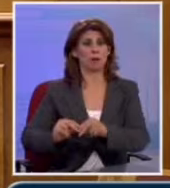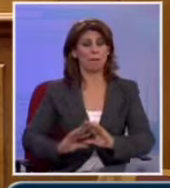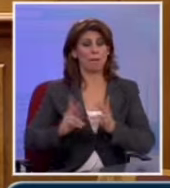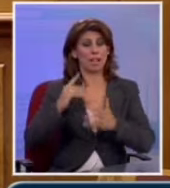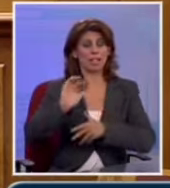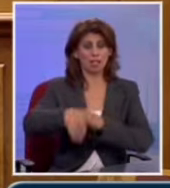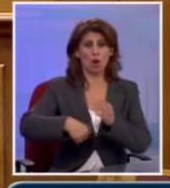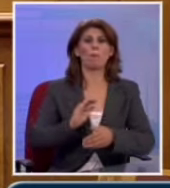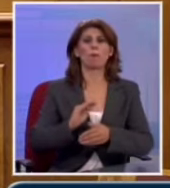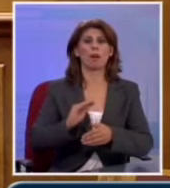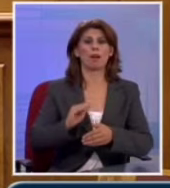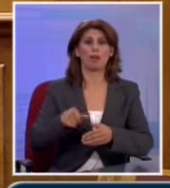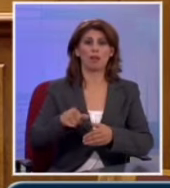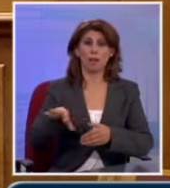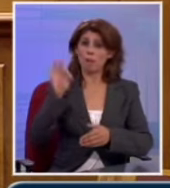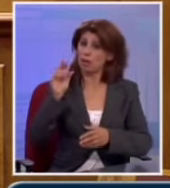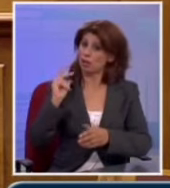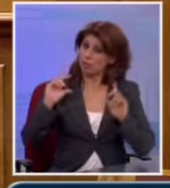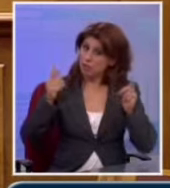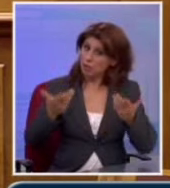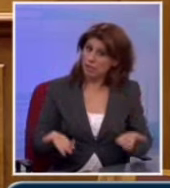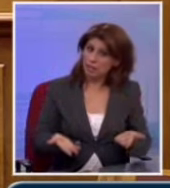Πραξικόπημα η επιλογή της δημοκρατίας.